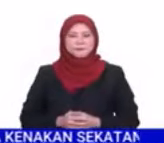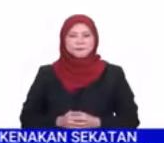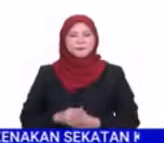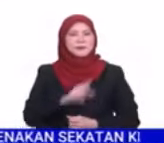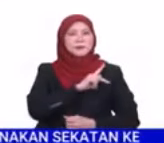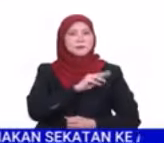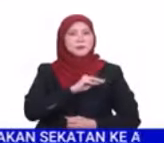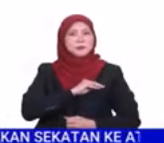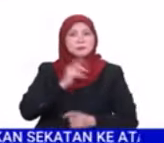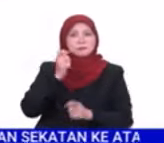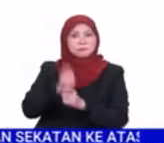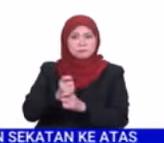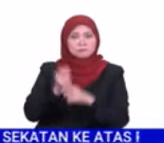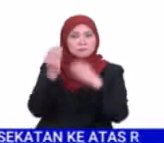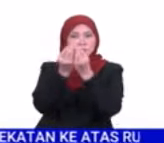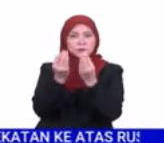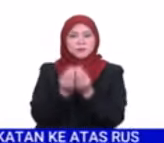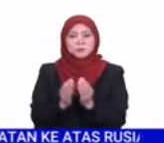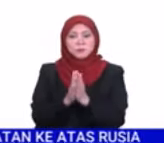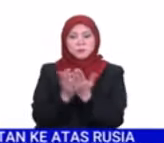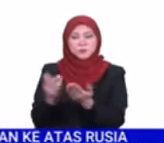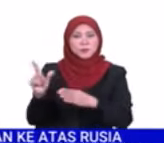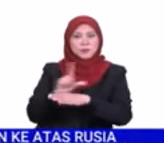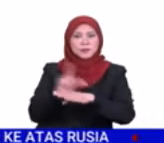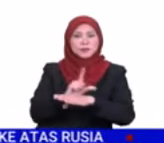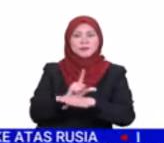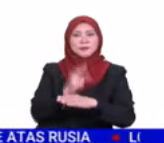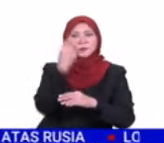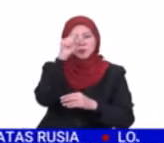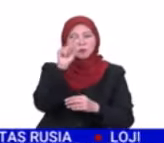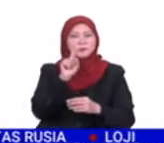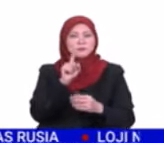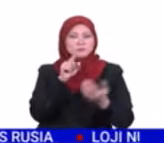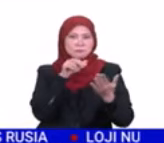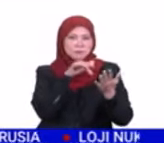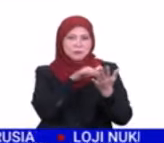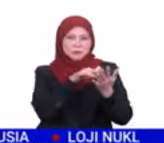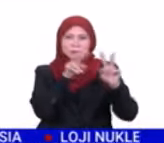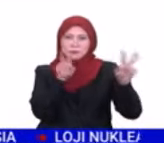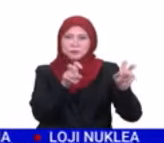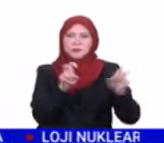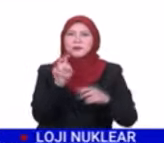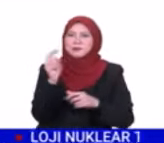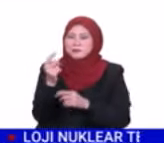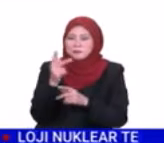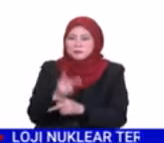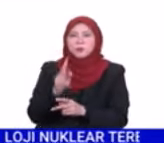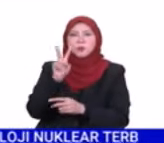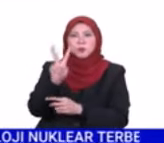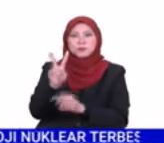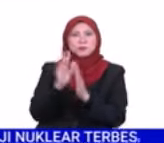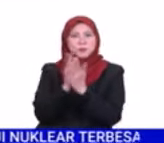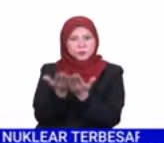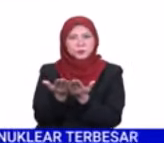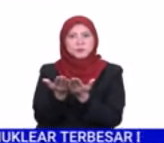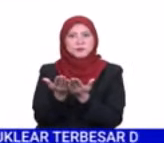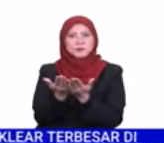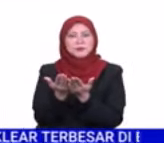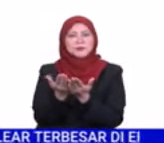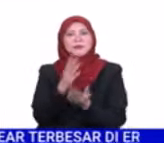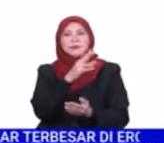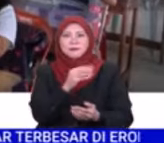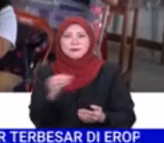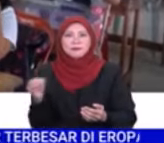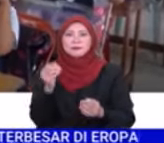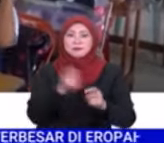Kementerian turut menetapkan bilangan buku latihan untuk satu mata pelajaran tidak lebih dua buah buku pada satu-satu masa